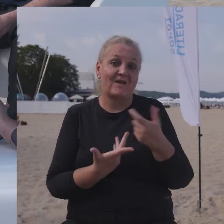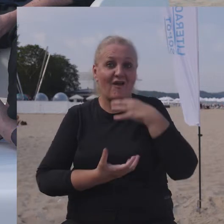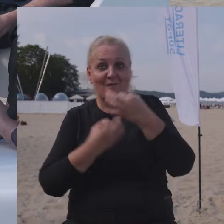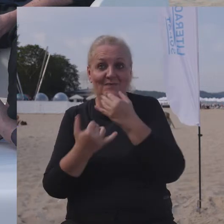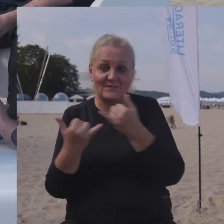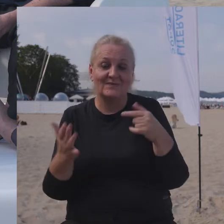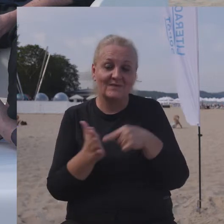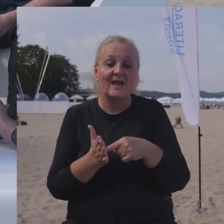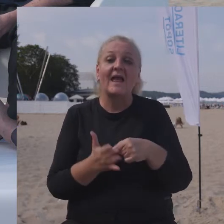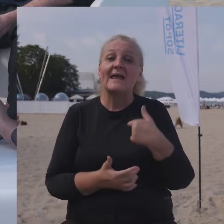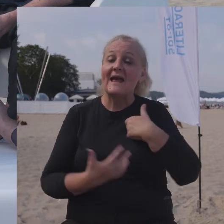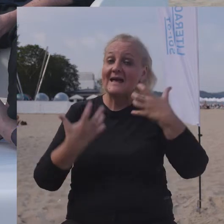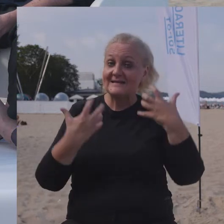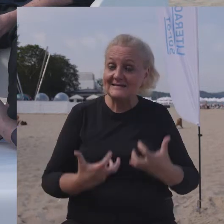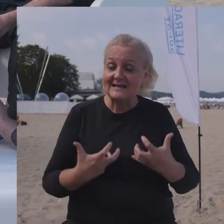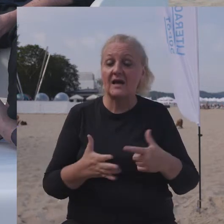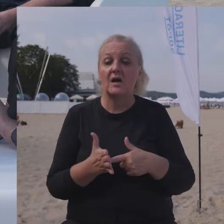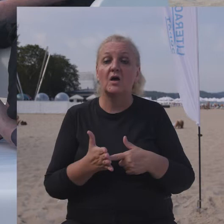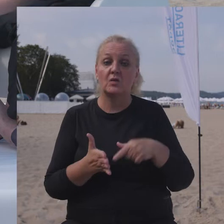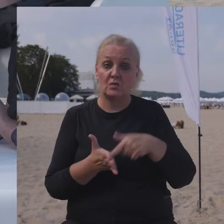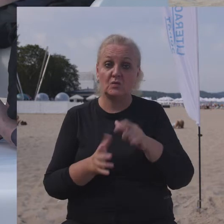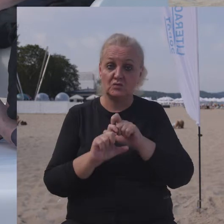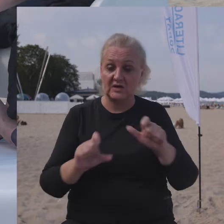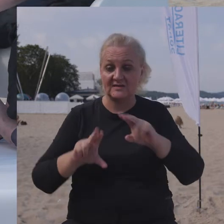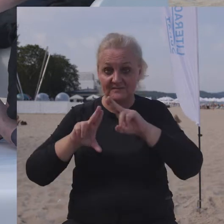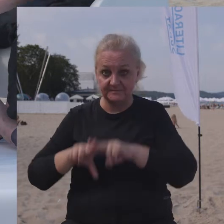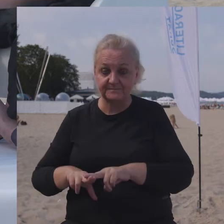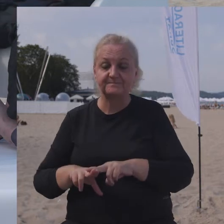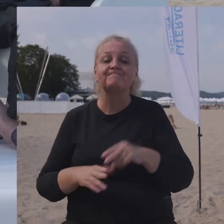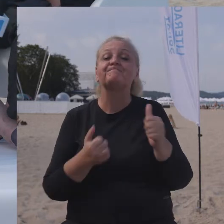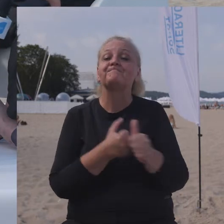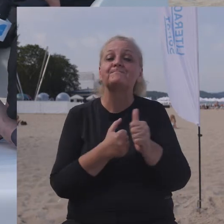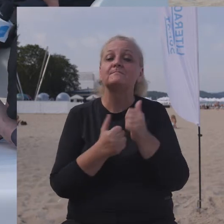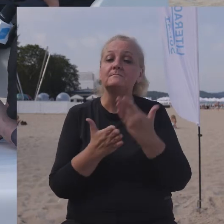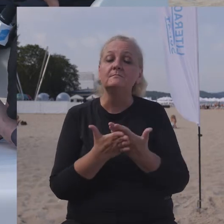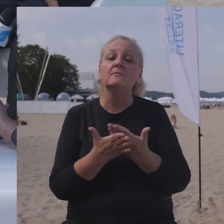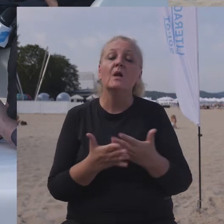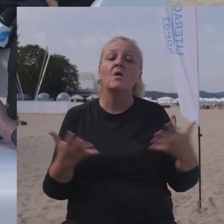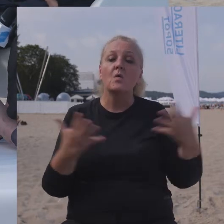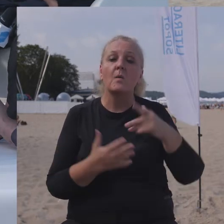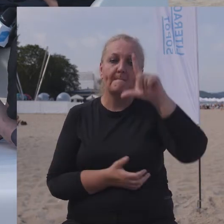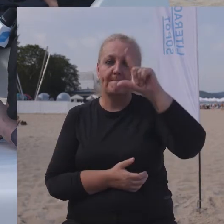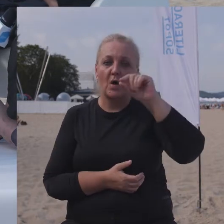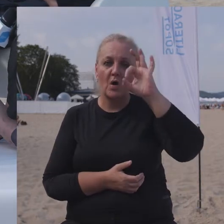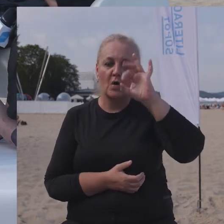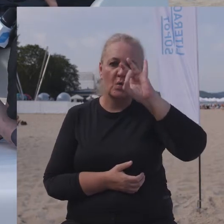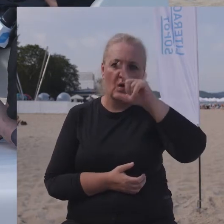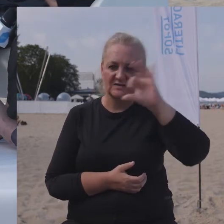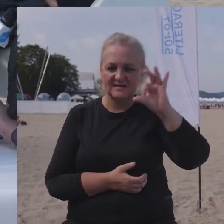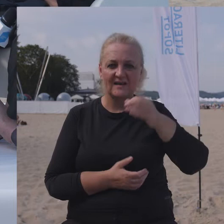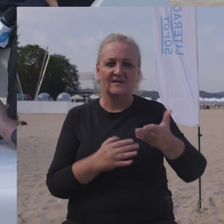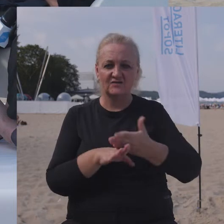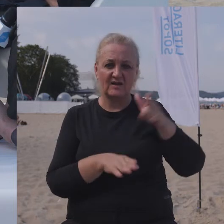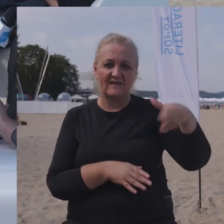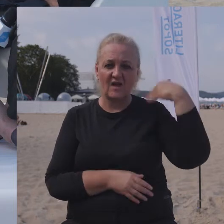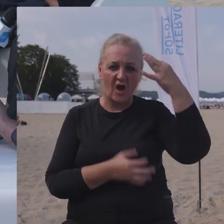ja chciałam zostawić ten moment też z tego względu, że klub Pogłos, wcześniej przez ciebie